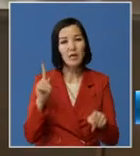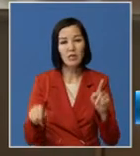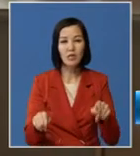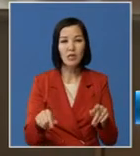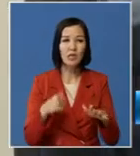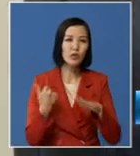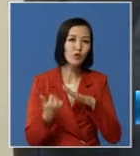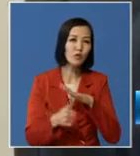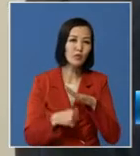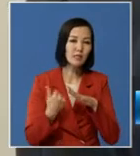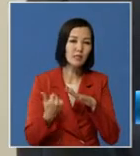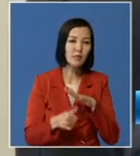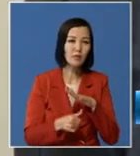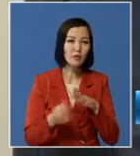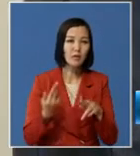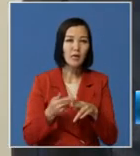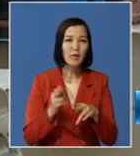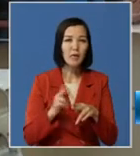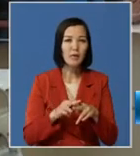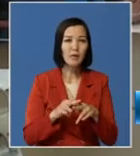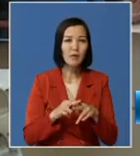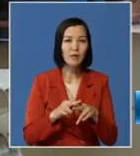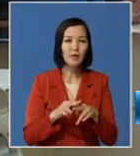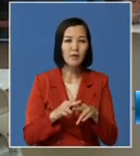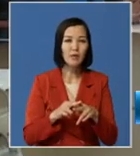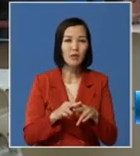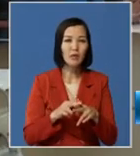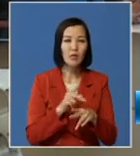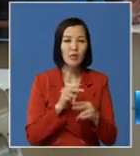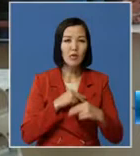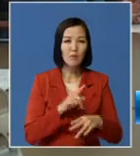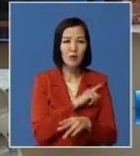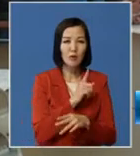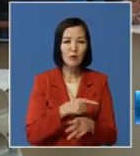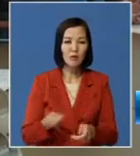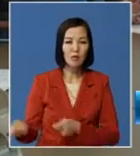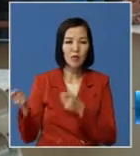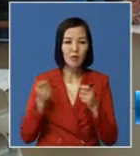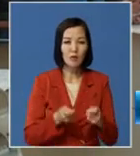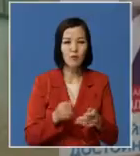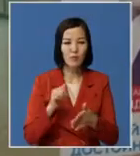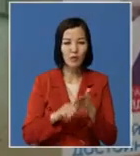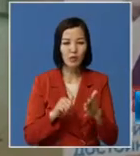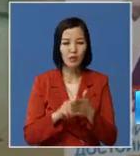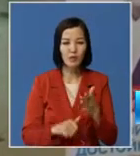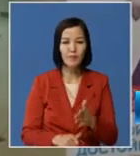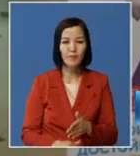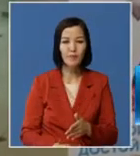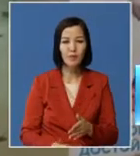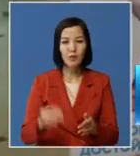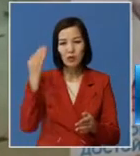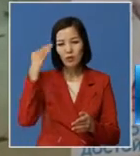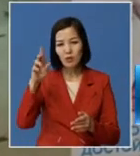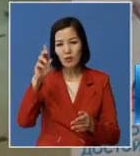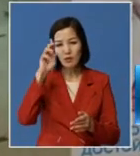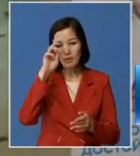Ал кей жерде жұмыссыздық сырттан көп еңбек күшін әкелу салдарынан дейді үміткер. Кіргізбеу керек басқа